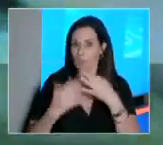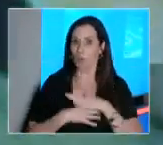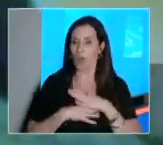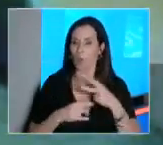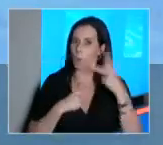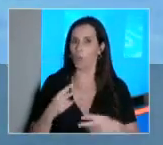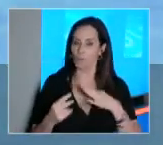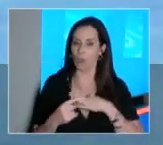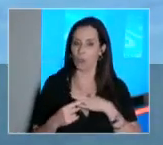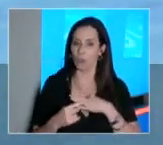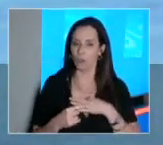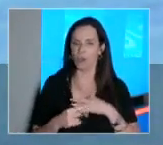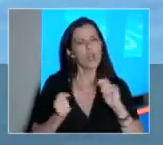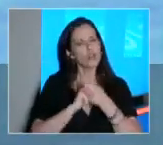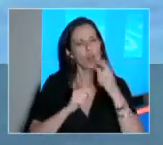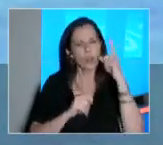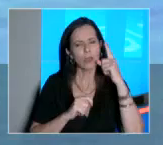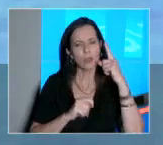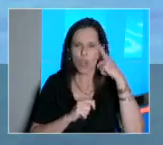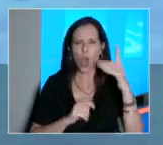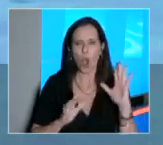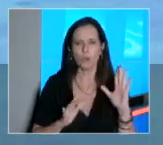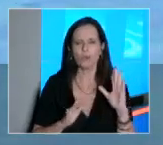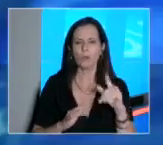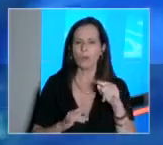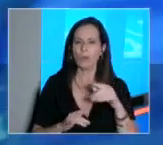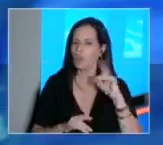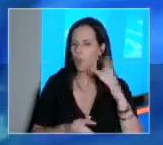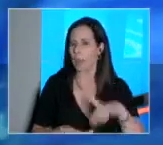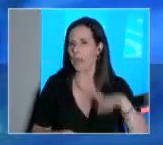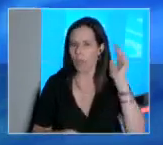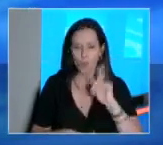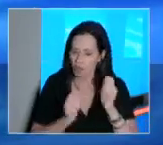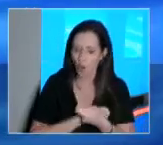הדרך. לשבור את התפיסות המוקדמות האלה, בסדר? שעליהם גדלנו כל